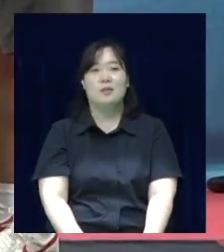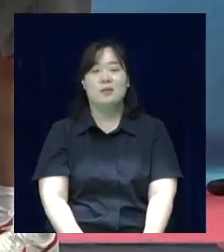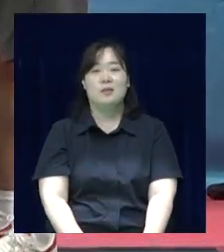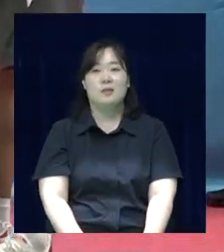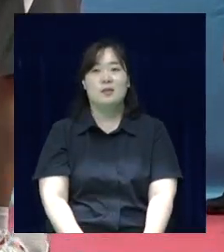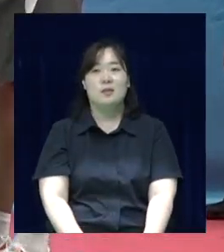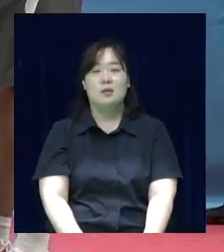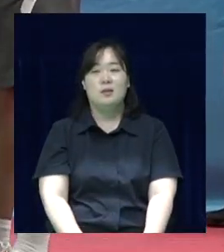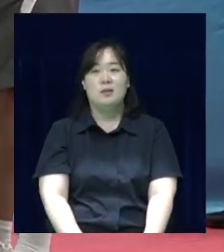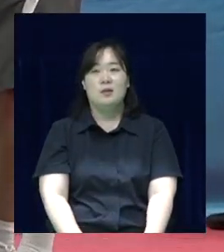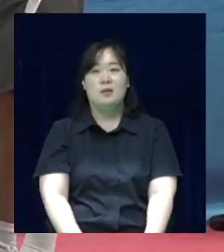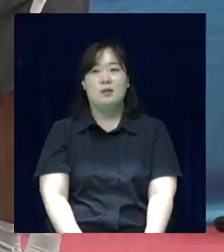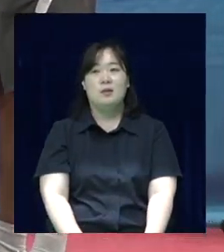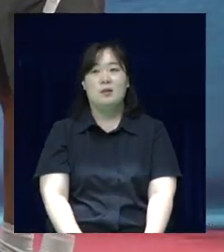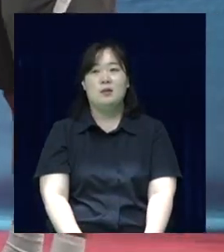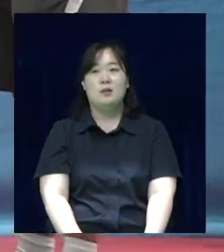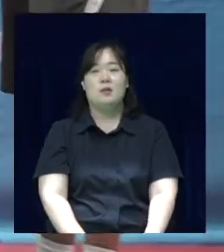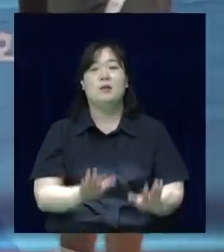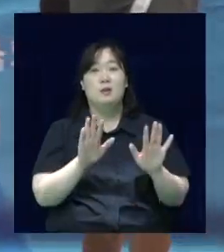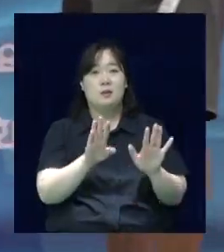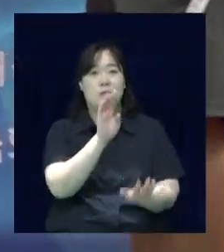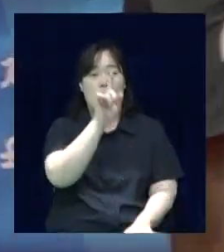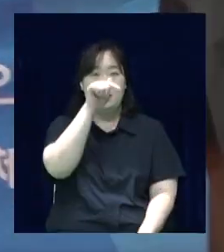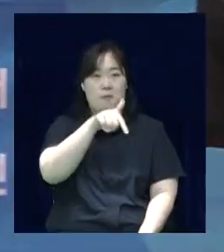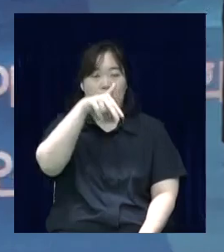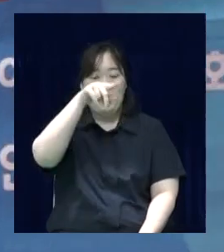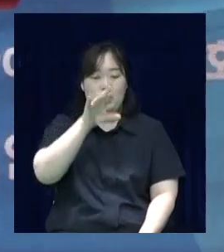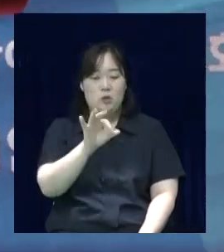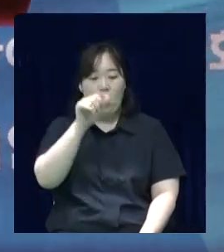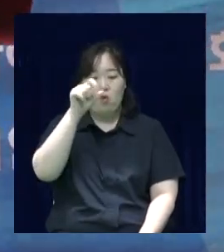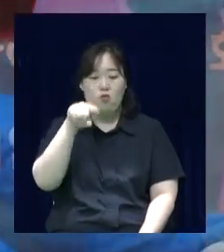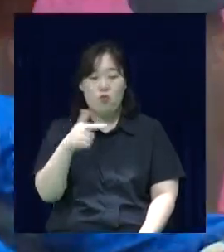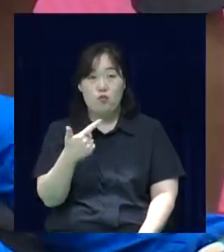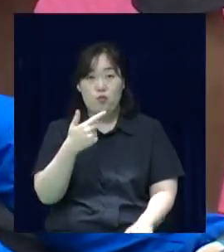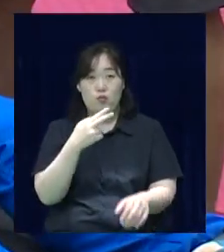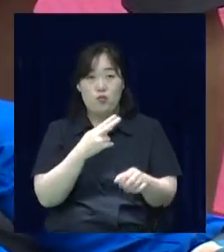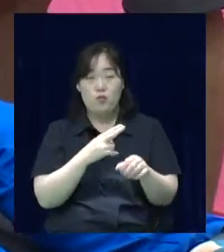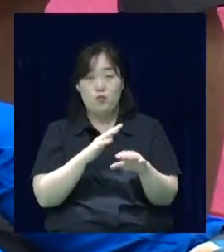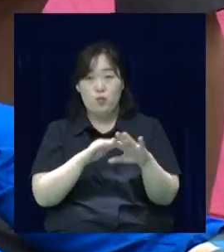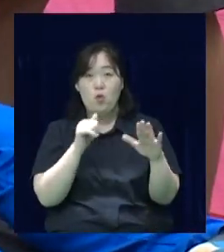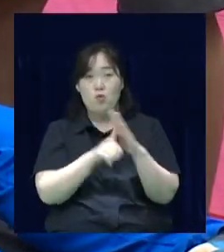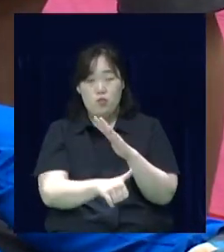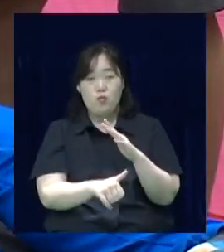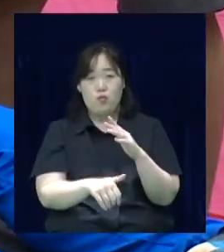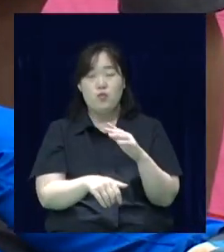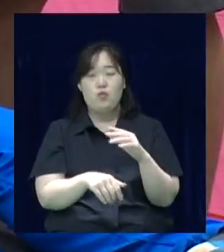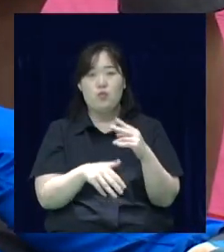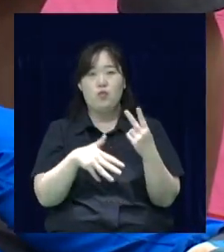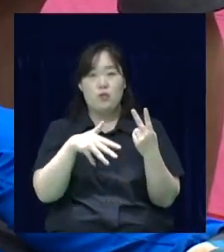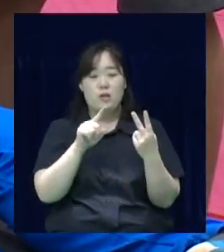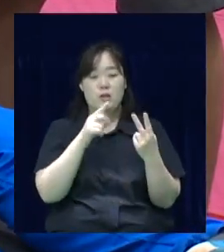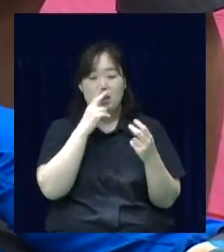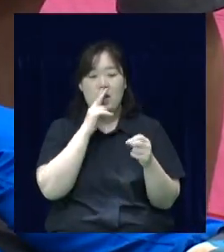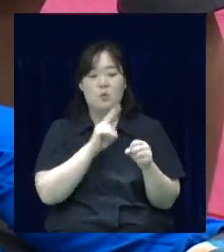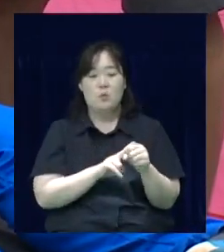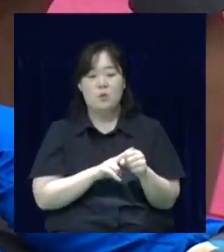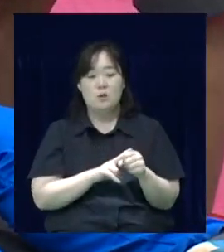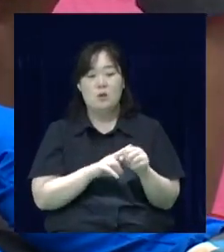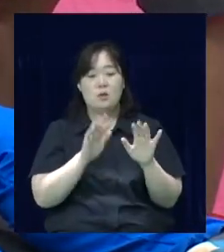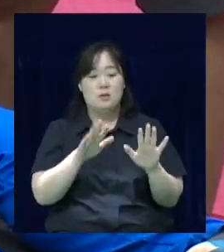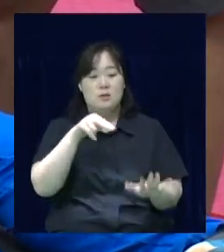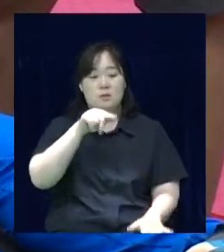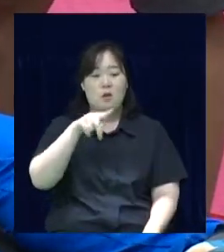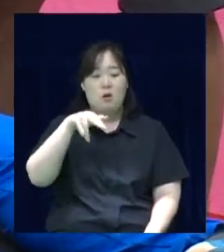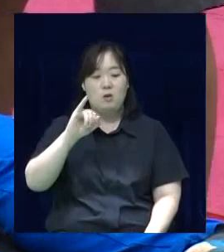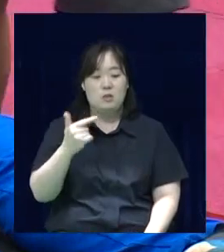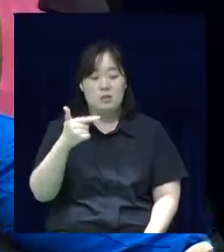자, 이에 맞서는 지금 박정훈 선수 예. 이제 이어지겠습니다. 방금 전에 있었던 서진곤 선수의 1차 시도